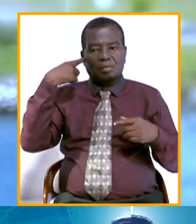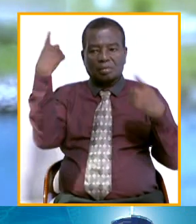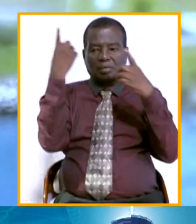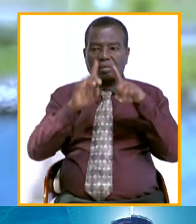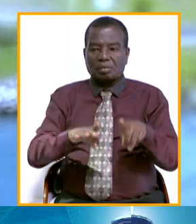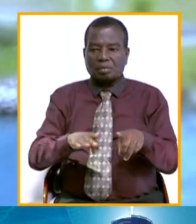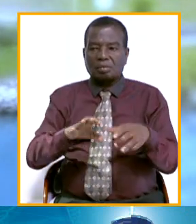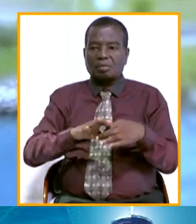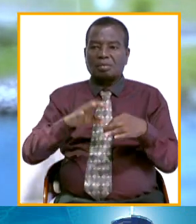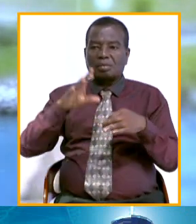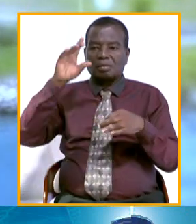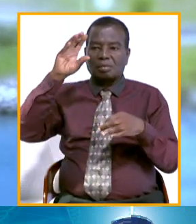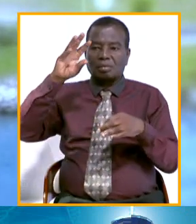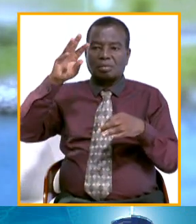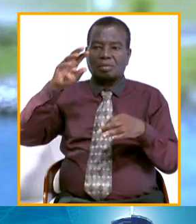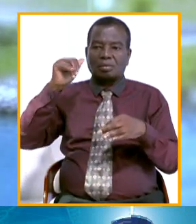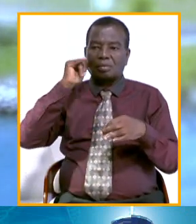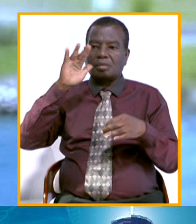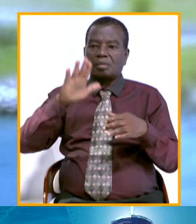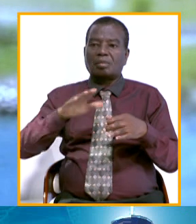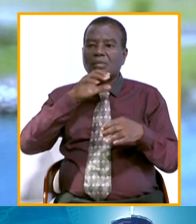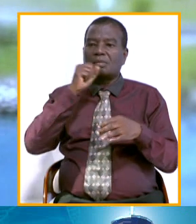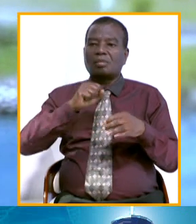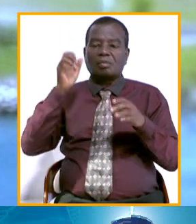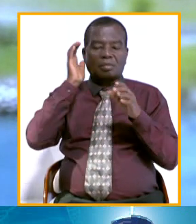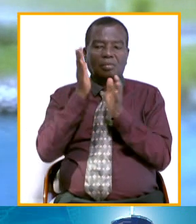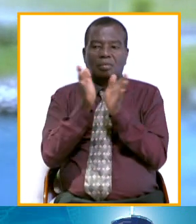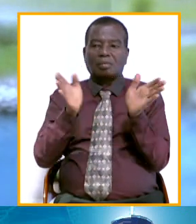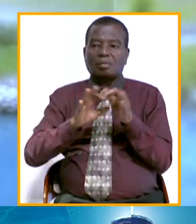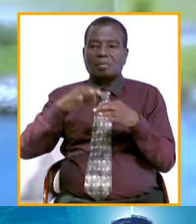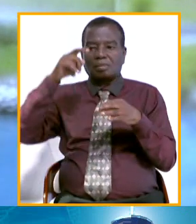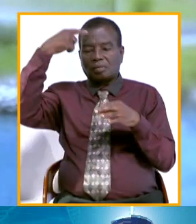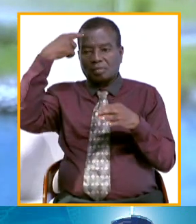de Mme Madeleine Albright, ancienne secrétaire d'État américaine de